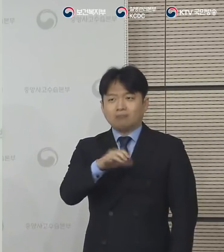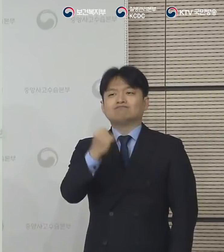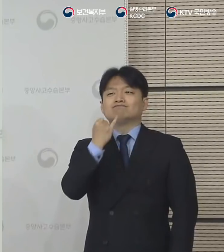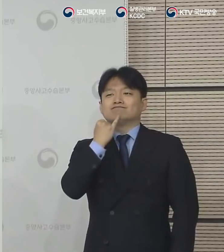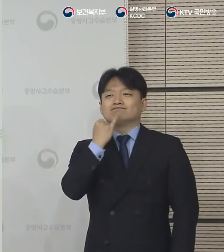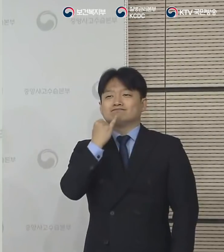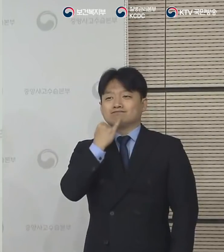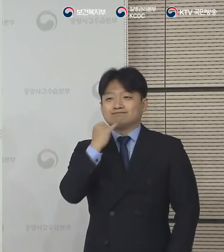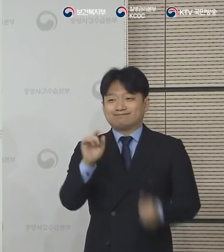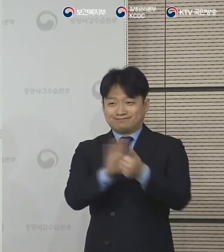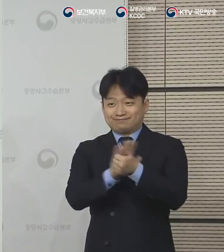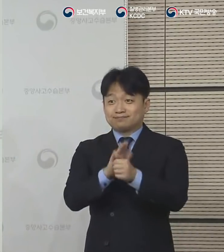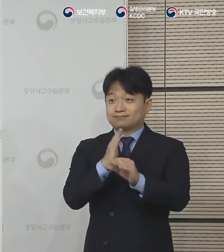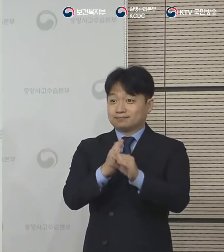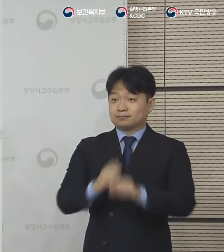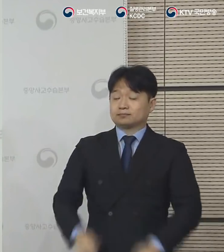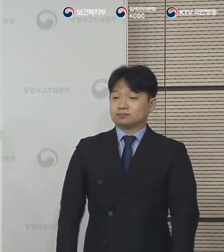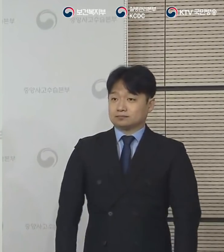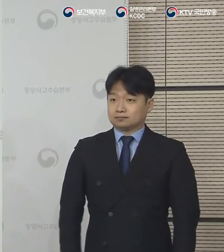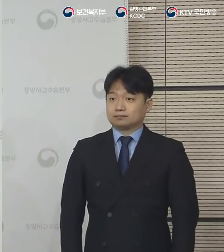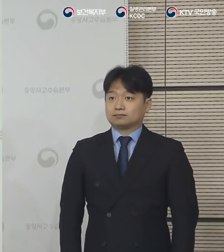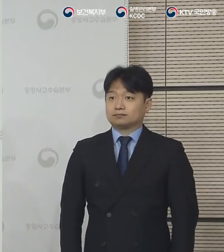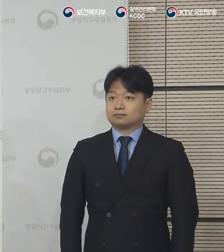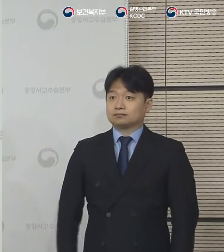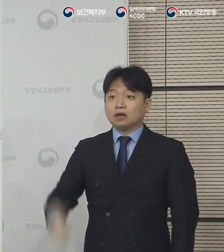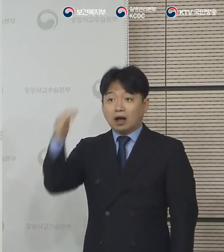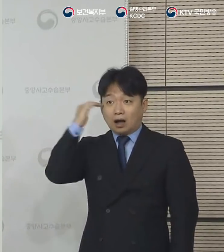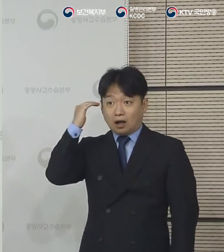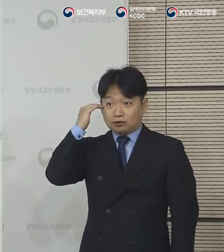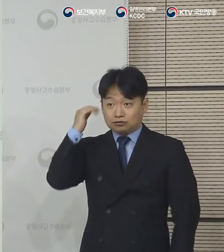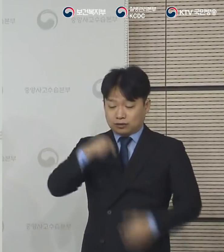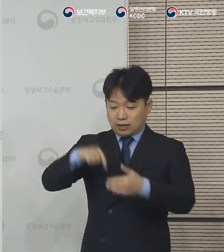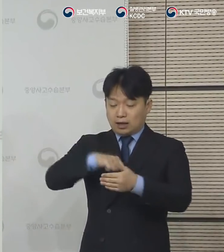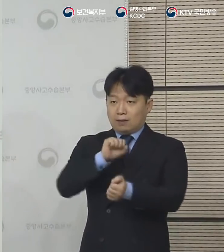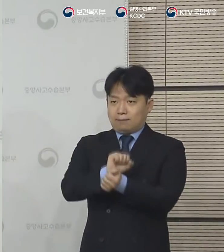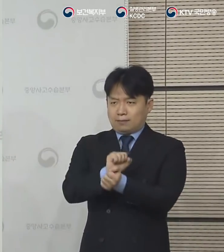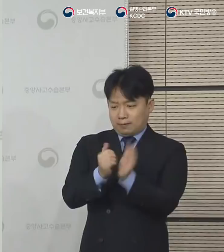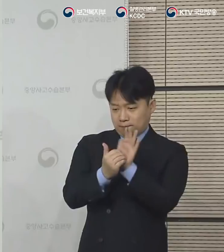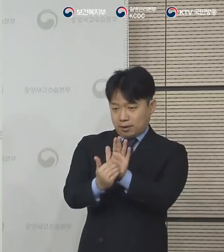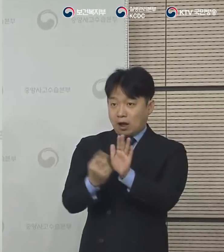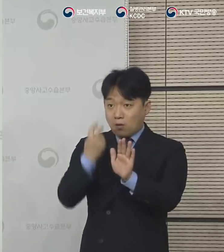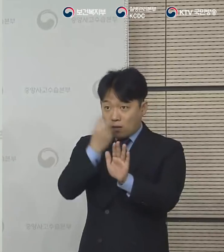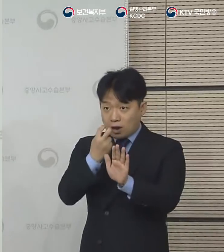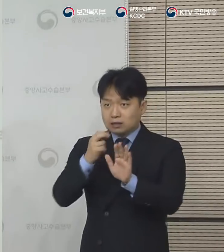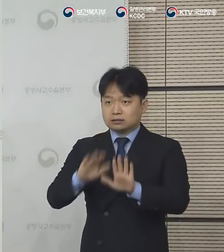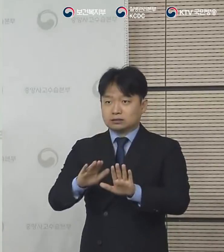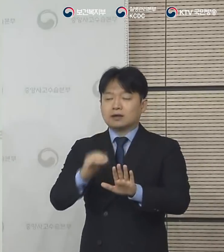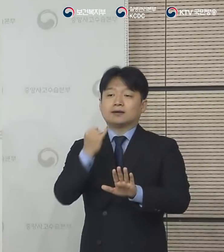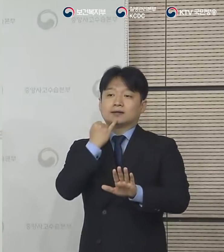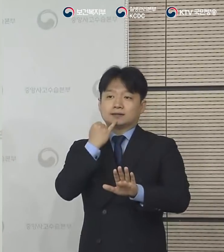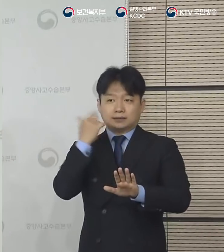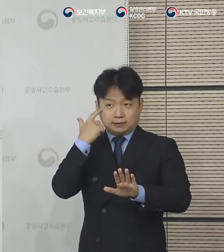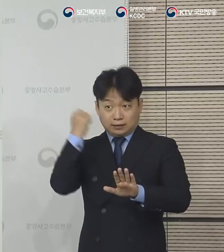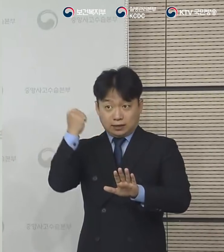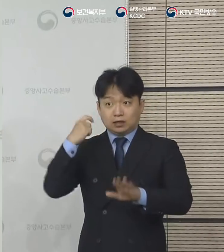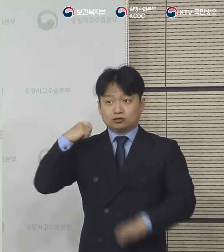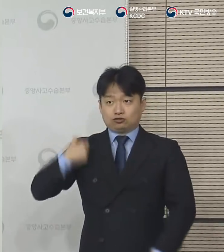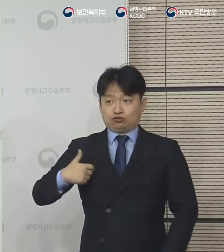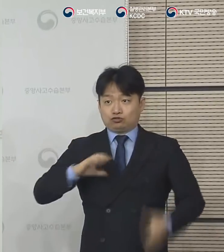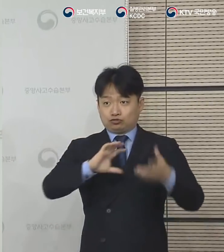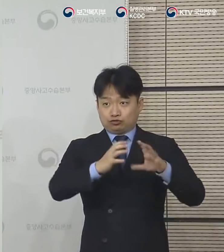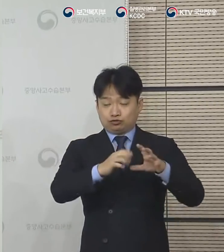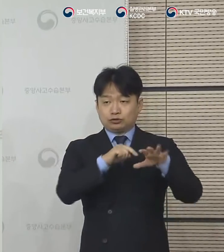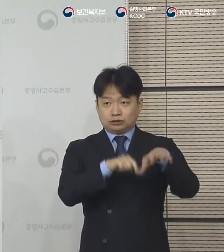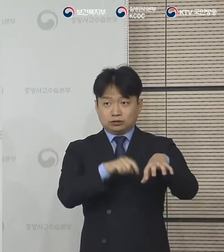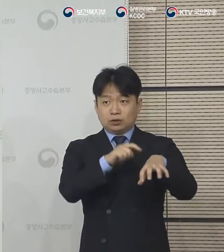상태로 치료를 받고 있습니다. 국내 방역 관리는 비교적 안정적인 상황이지만 중국에서 여전히